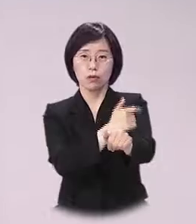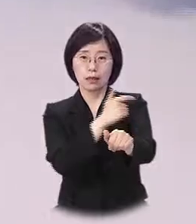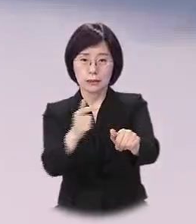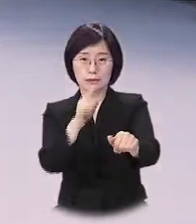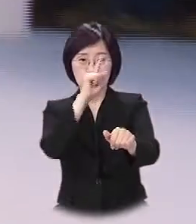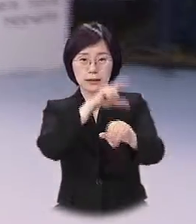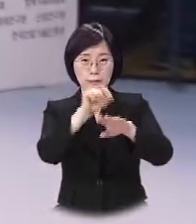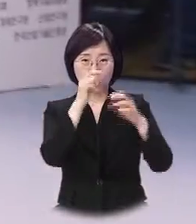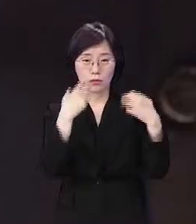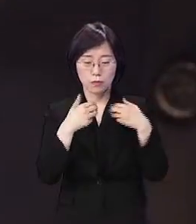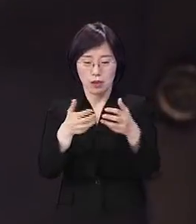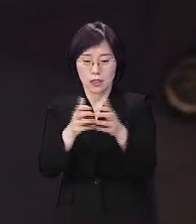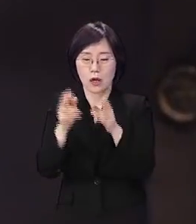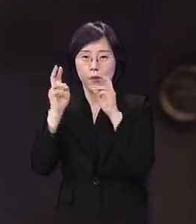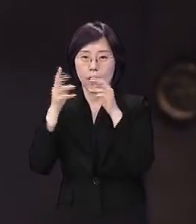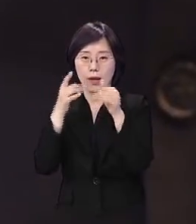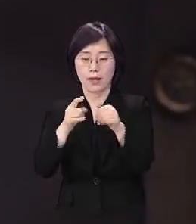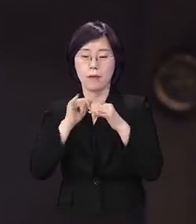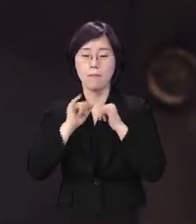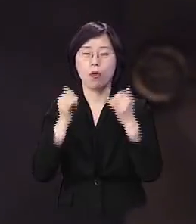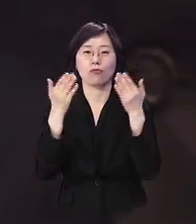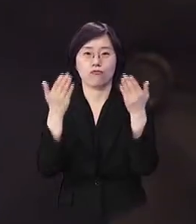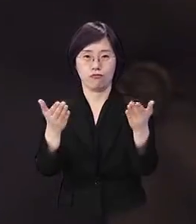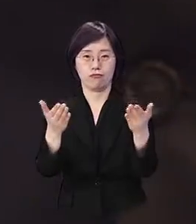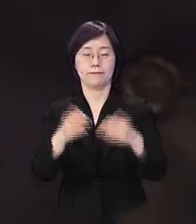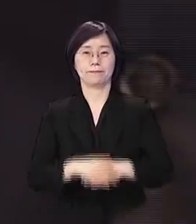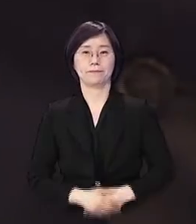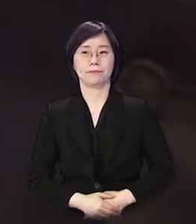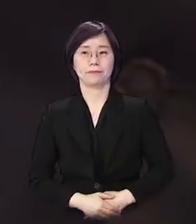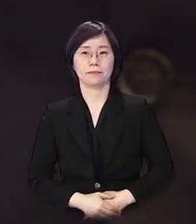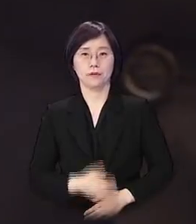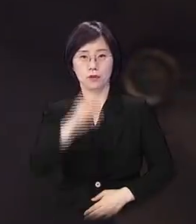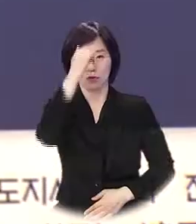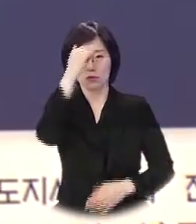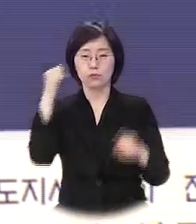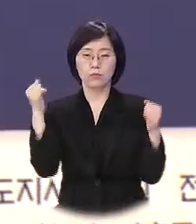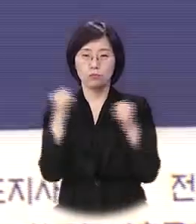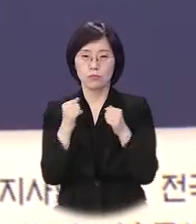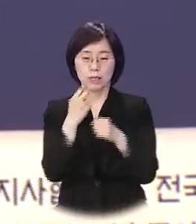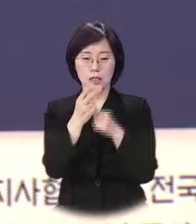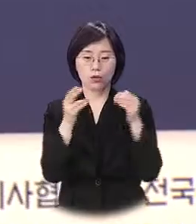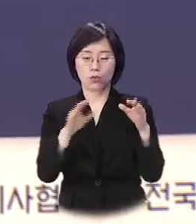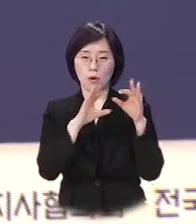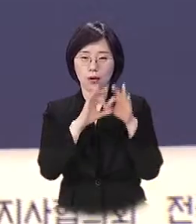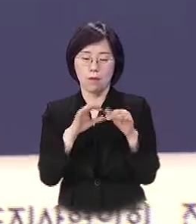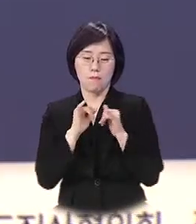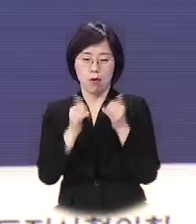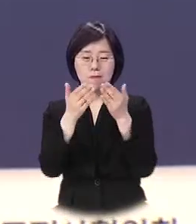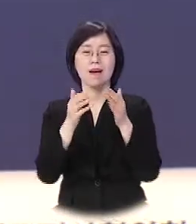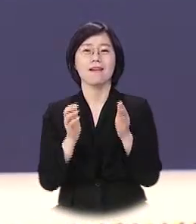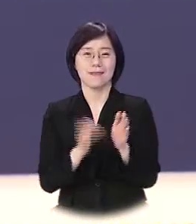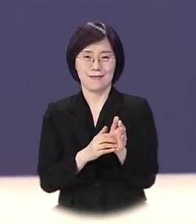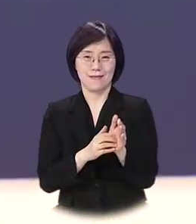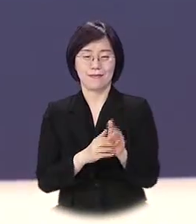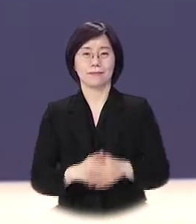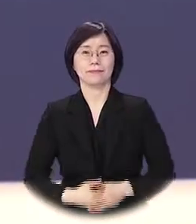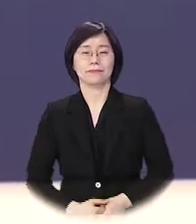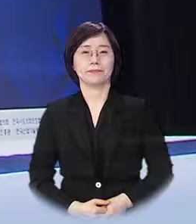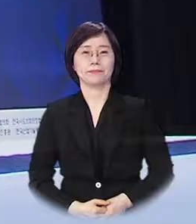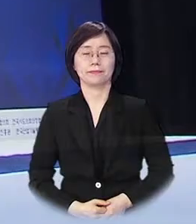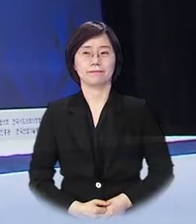지자체와 기관, 기업에 대한 시상도 진행됐는데 충청북도가 2년 연속 수상에 영광을